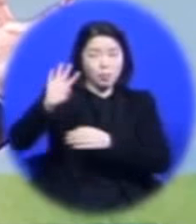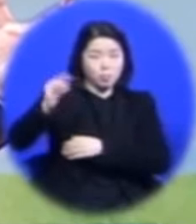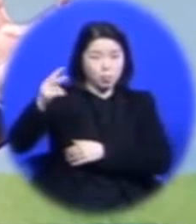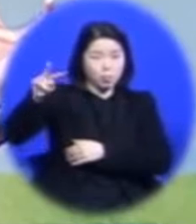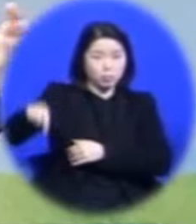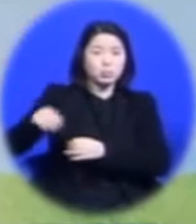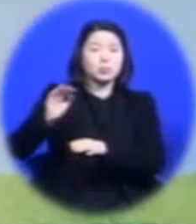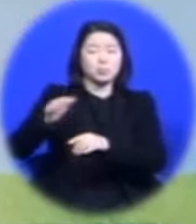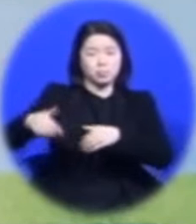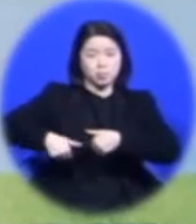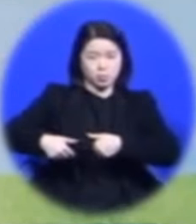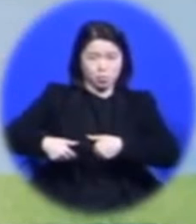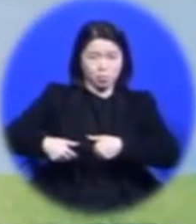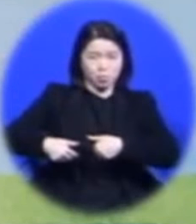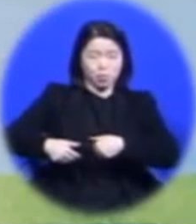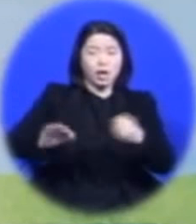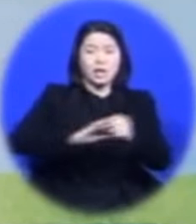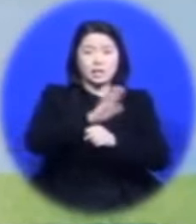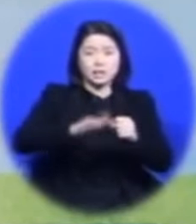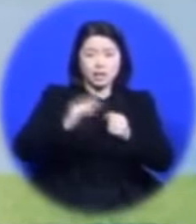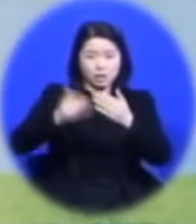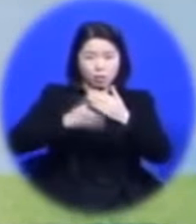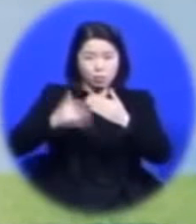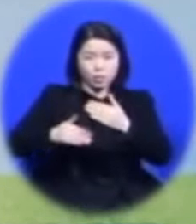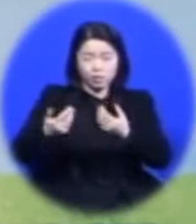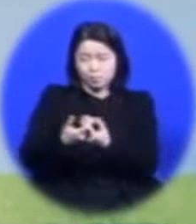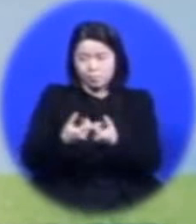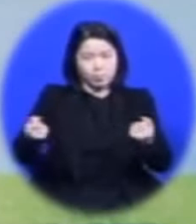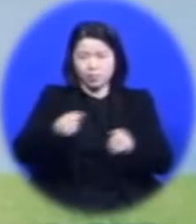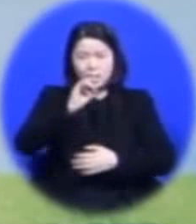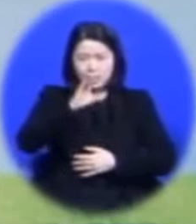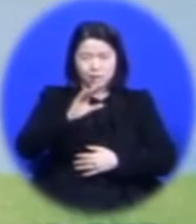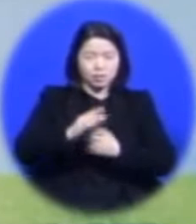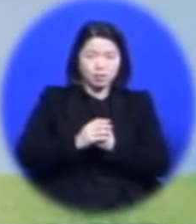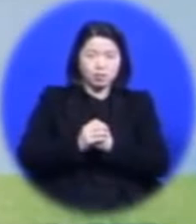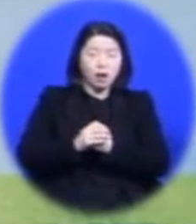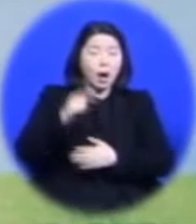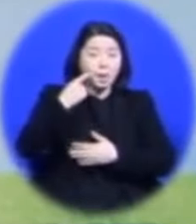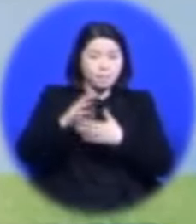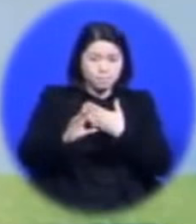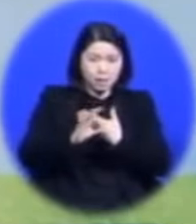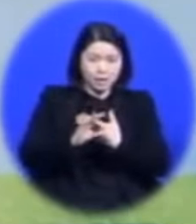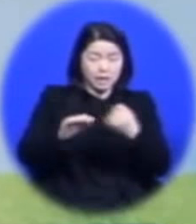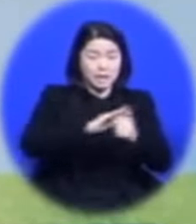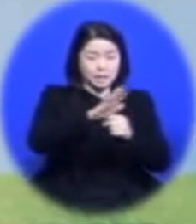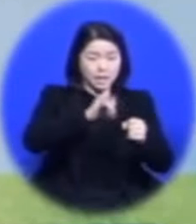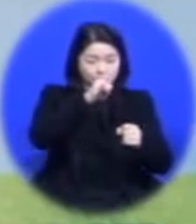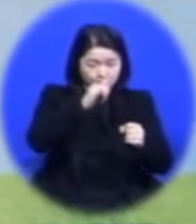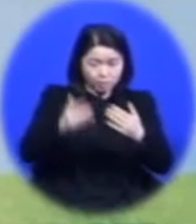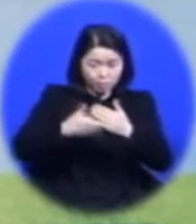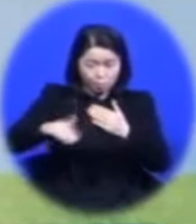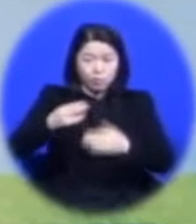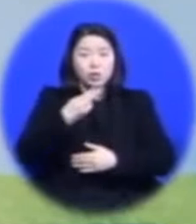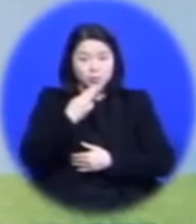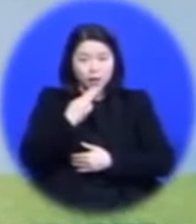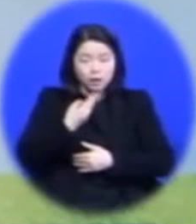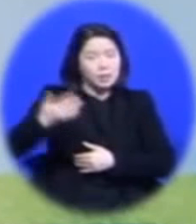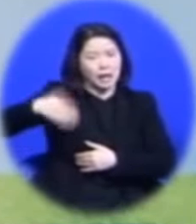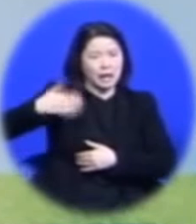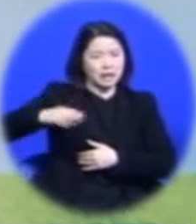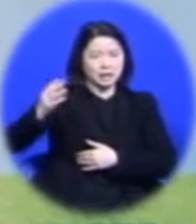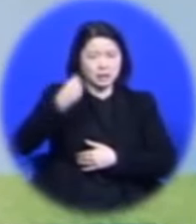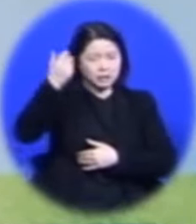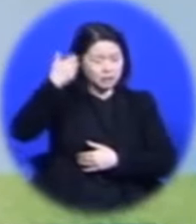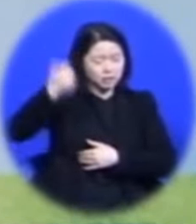필요해요 사랑과 공의는 절대로 떨어질 수 없는 거예요 만약에 사랑은 있는데 공의가 없다면 아직 성령의 역사